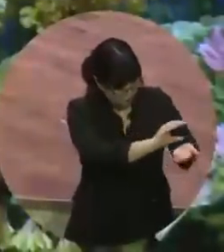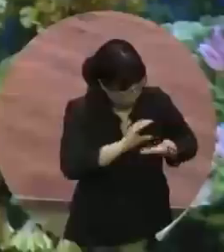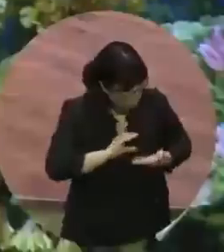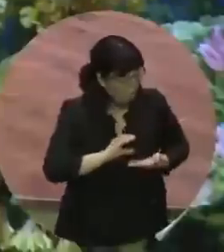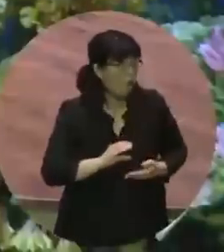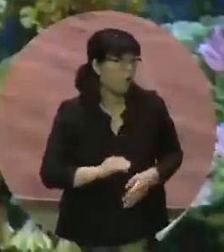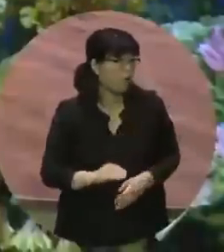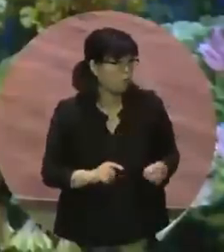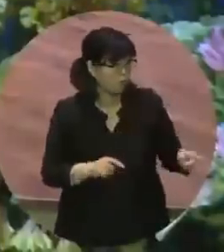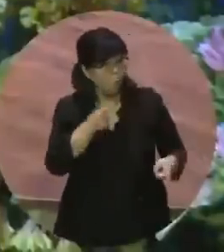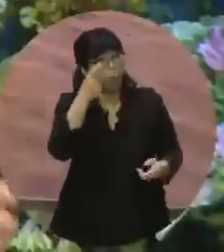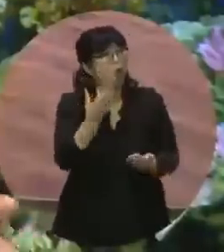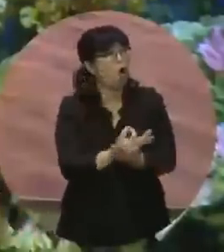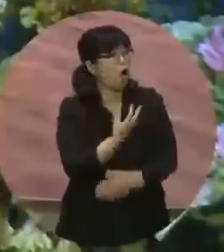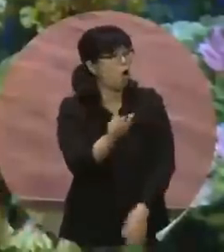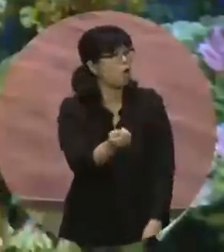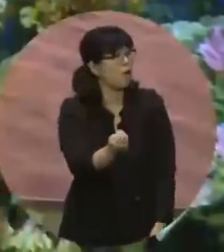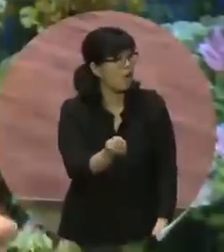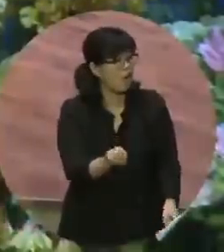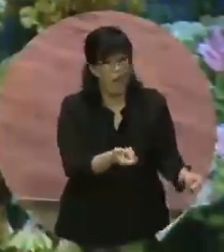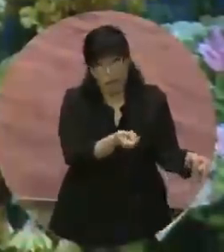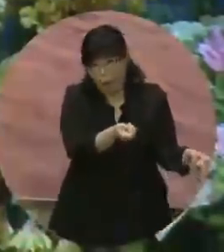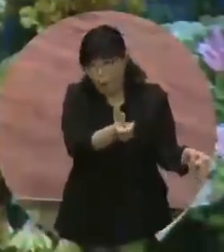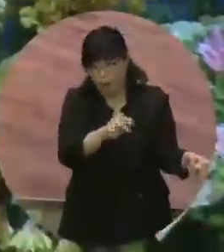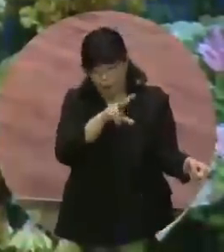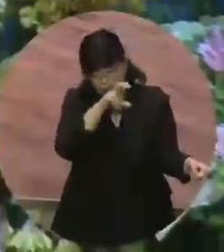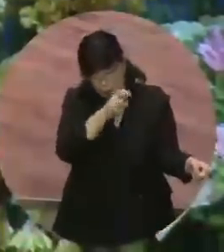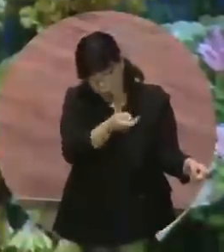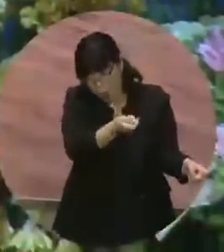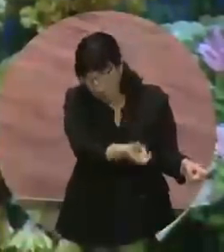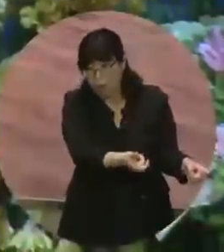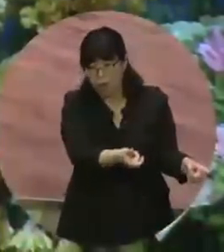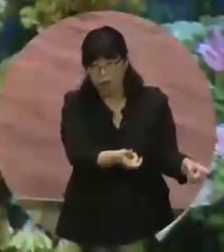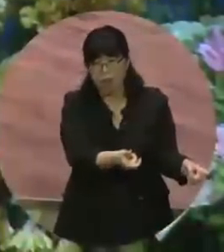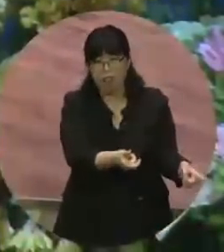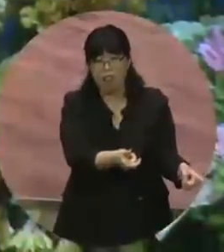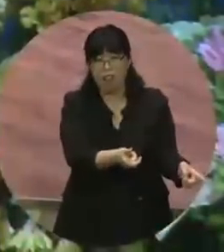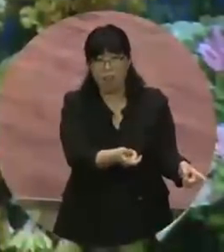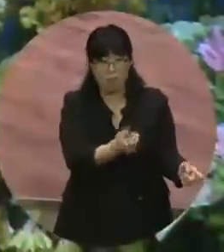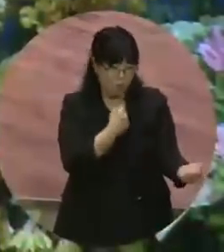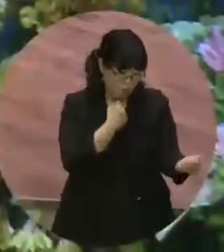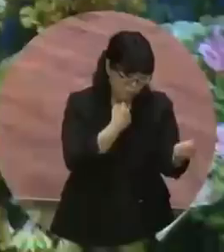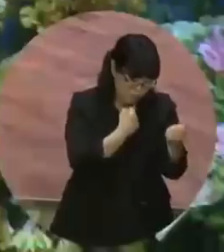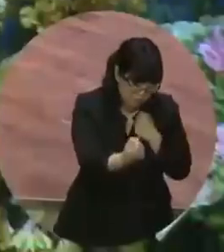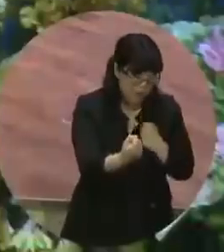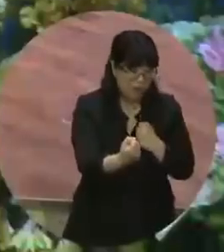교회는 헌당한다 그러지. 그것도 아들 이름으로 드립니다. 그래 말이에요.